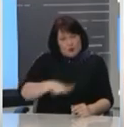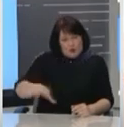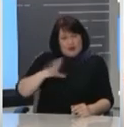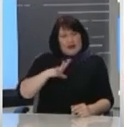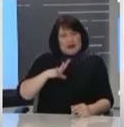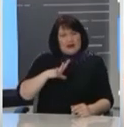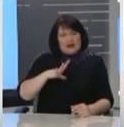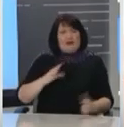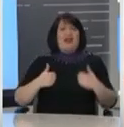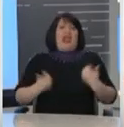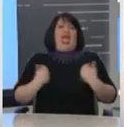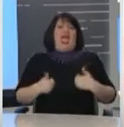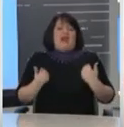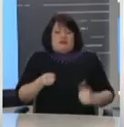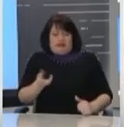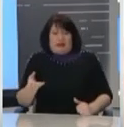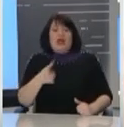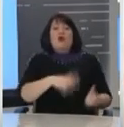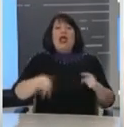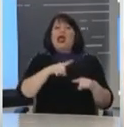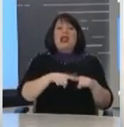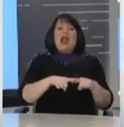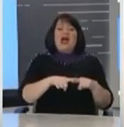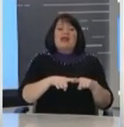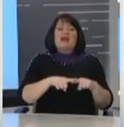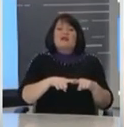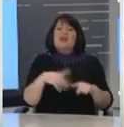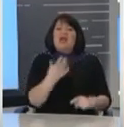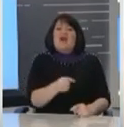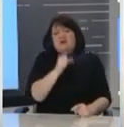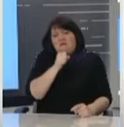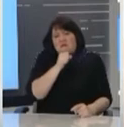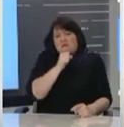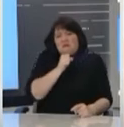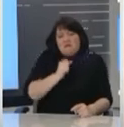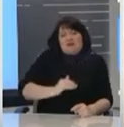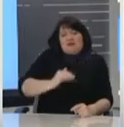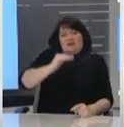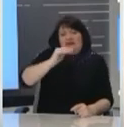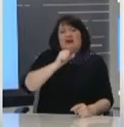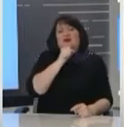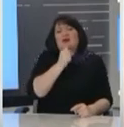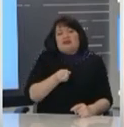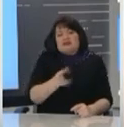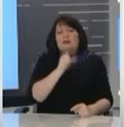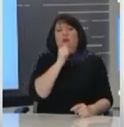θα είναι νέοι άνθρωποι, ενώ στην Ελλάδα θα έχουμε έναν γερασμένο κυριολεκτικά